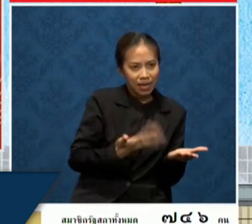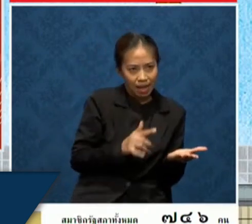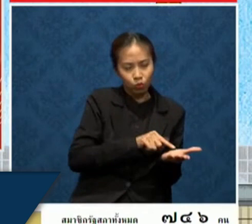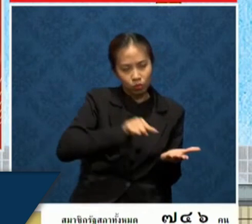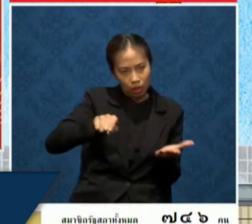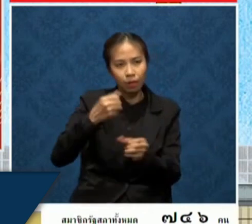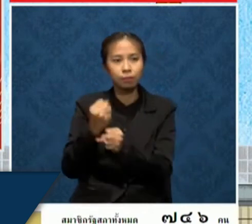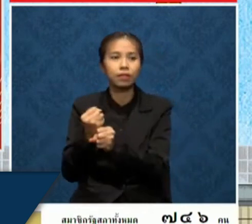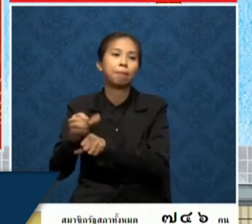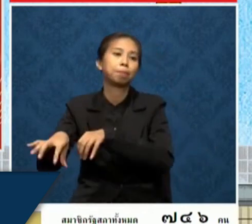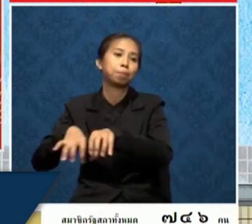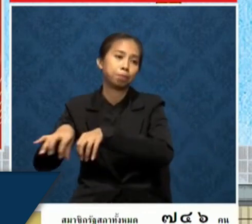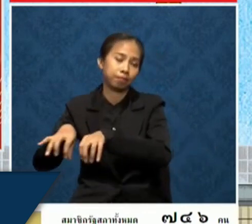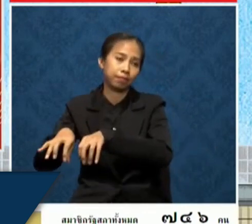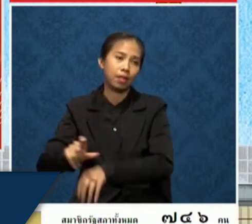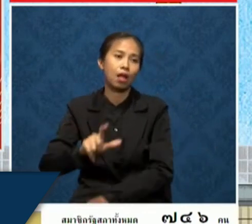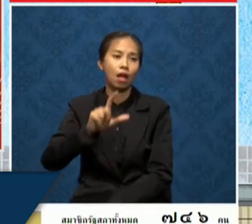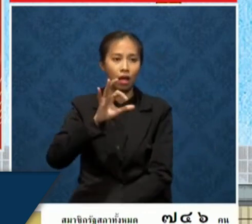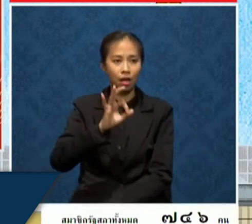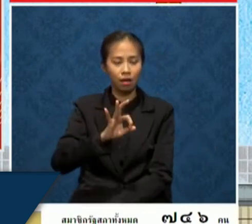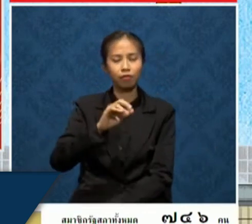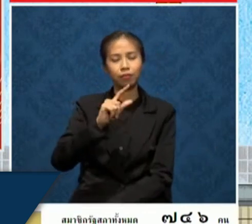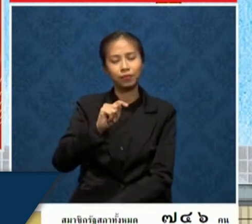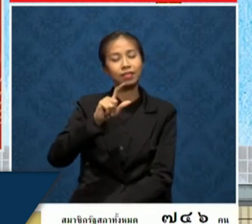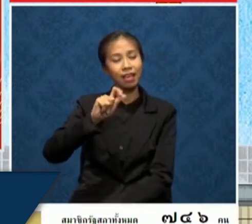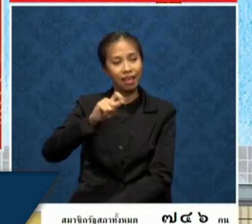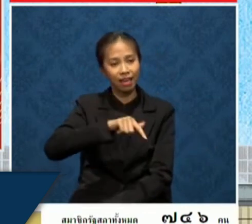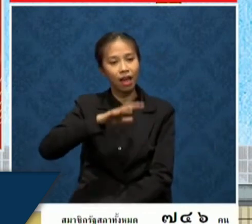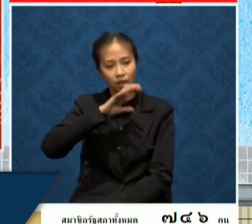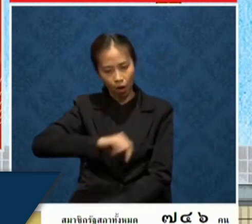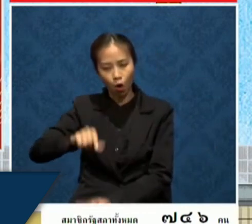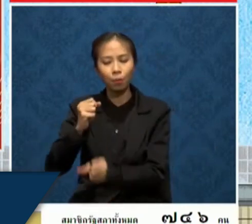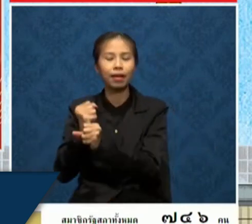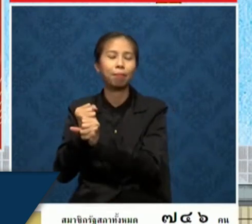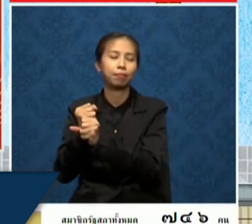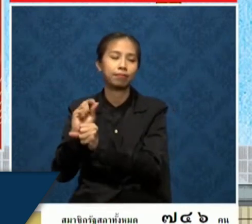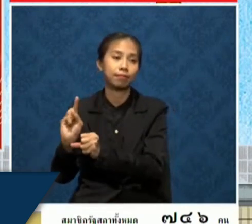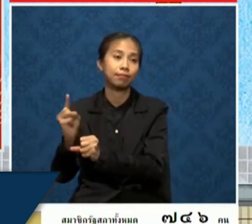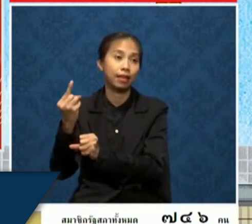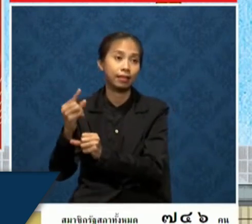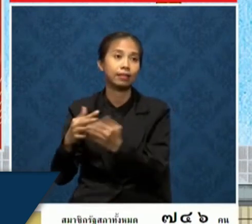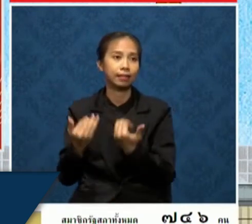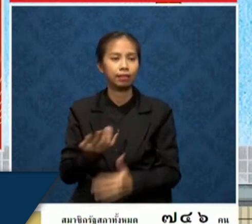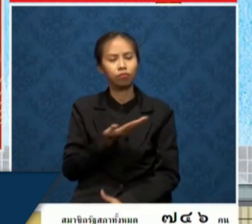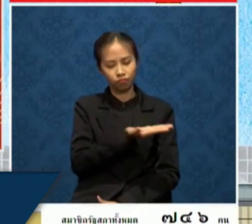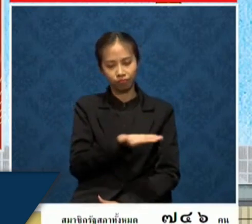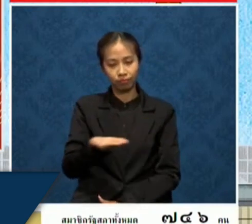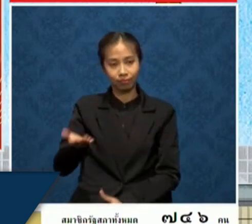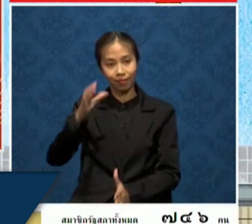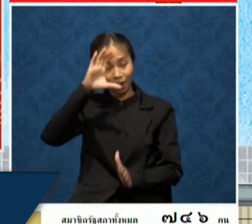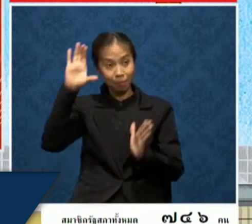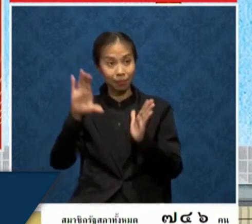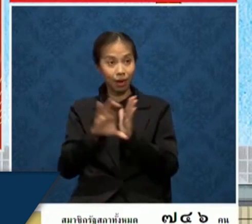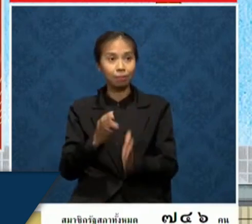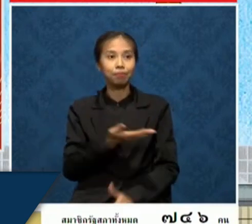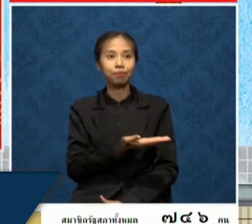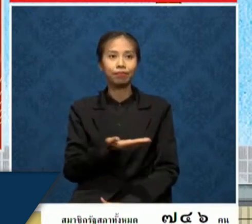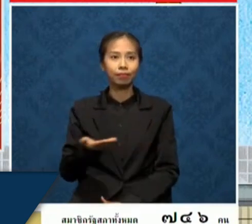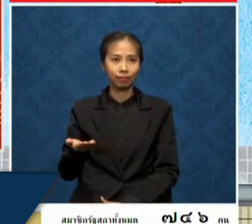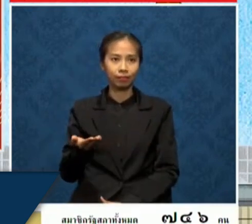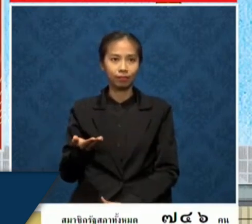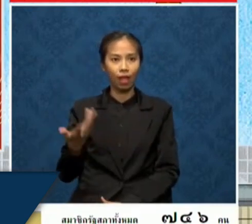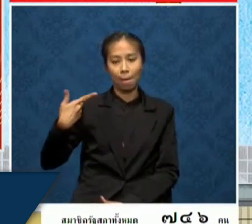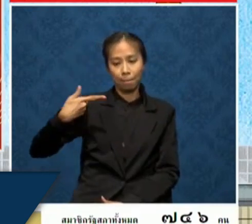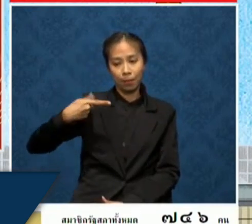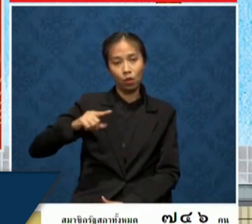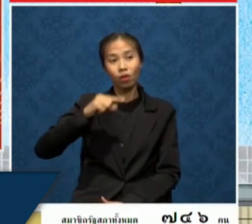อังกฤษที่เรียกว่า FTA Utilization จากรูปที่แสดงครับจะเห็นได้ว่าอัตราการใช้ประโยชน์จาก